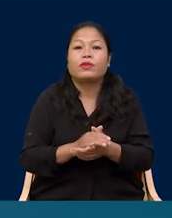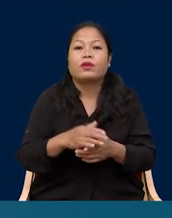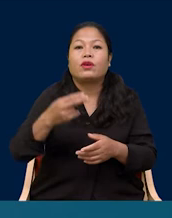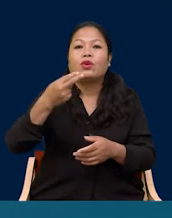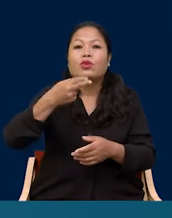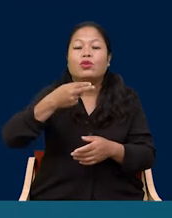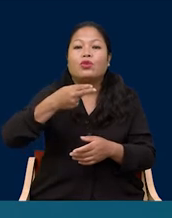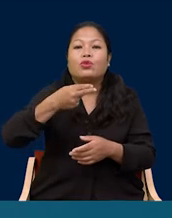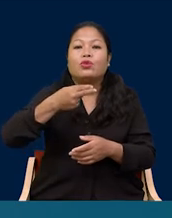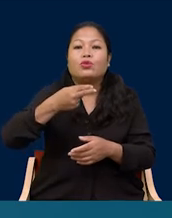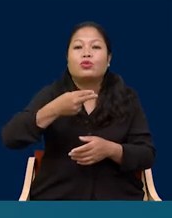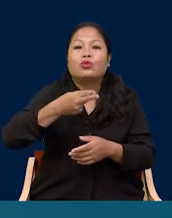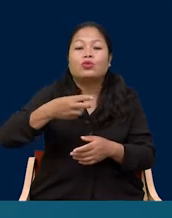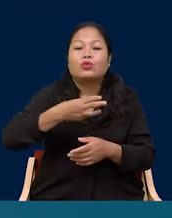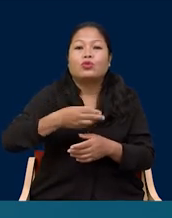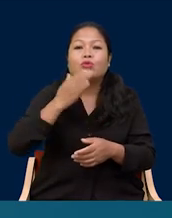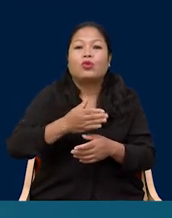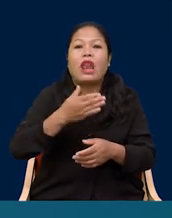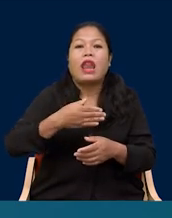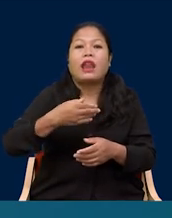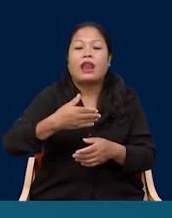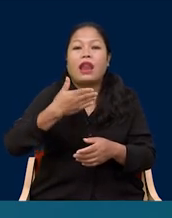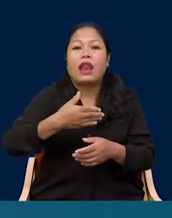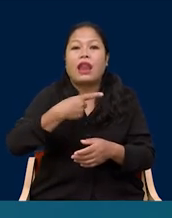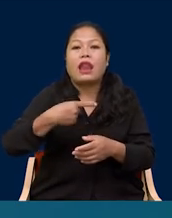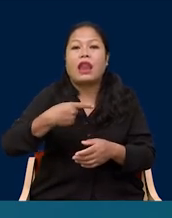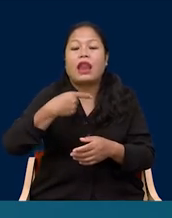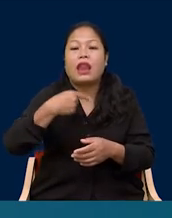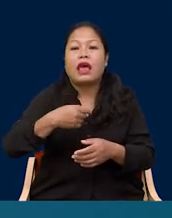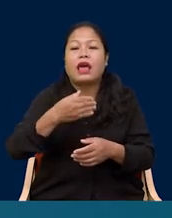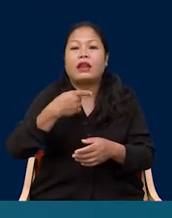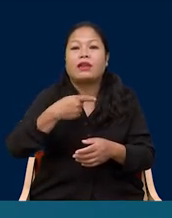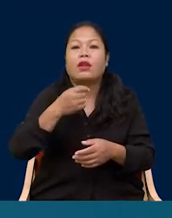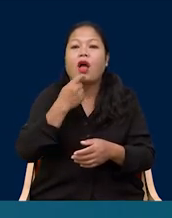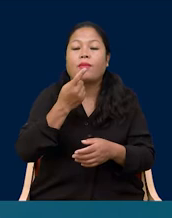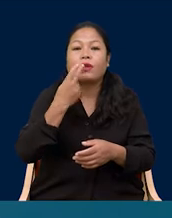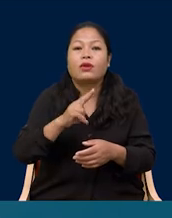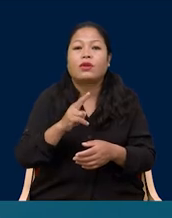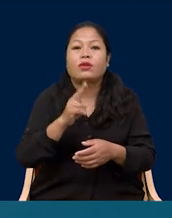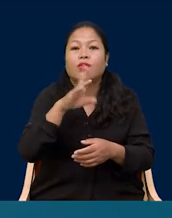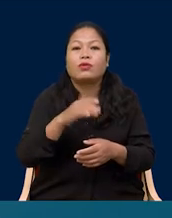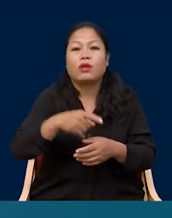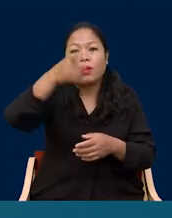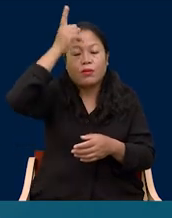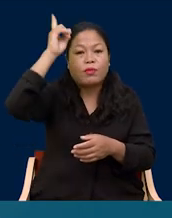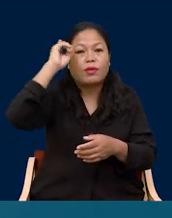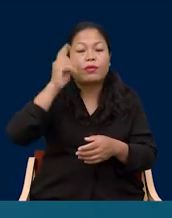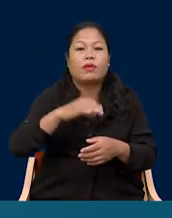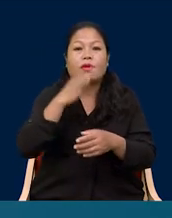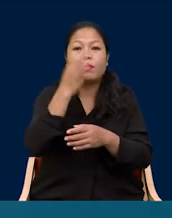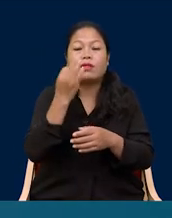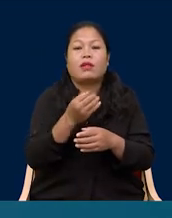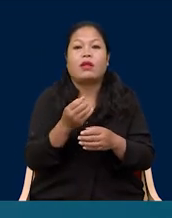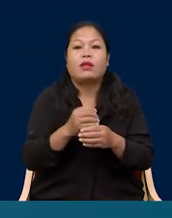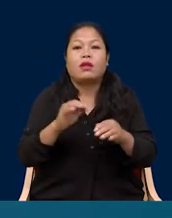यो थुनलाम भनेको के हो र यसले पारम्परिक सिप र अभ्यासलाई बढावा दिँदै कसरी मौलिक ज्ञान र